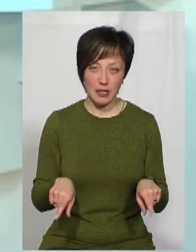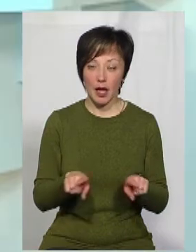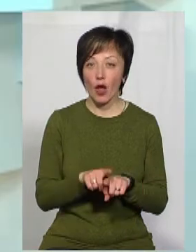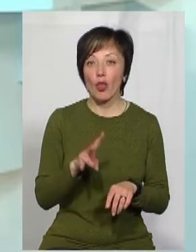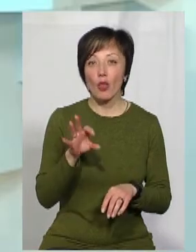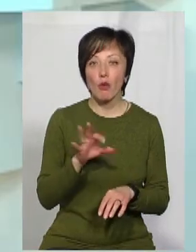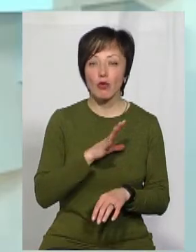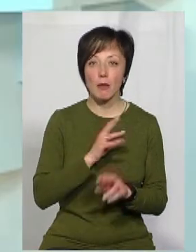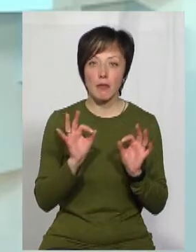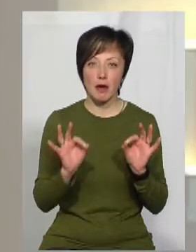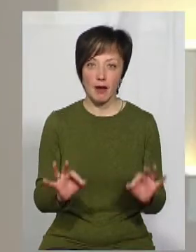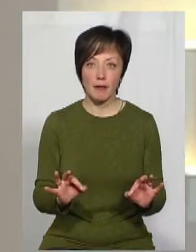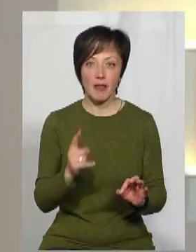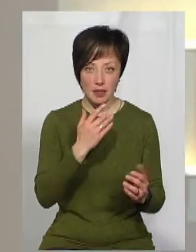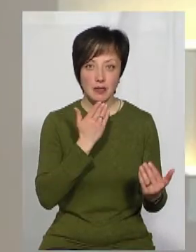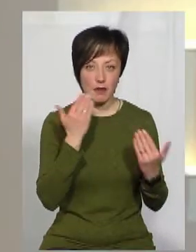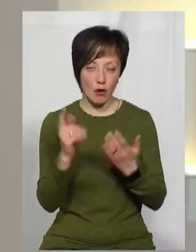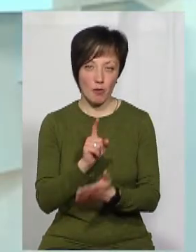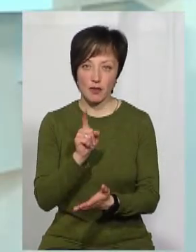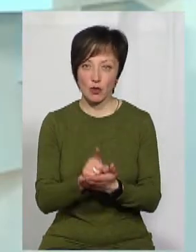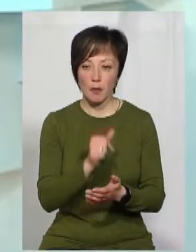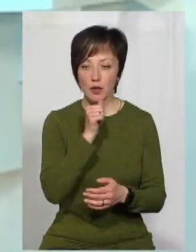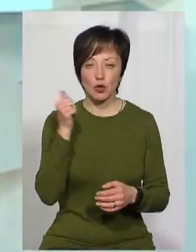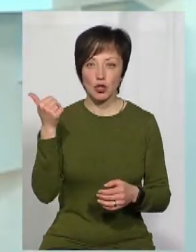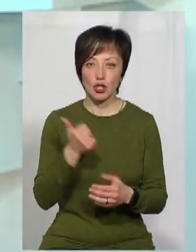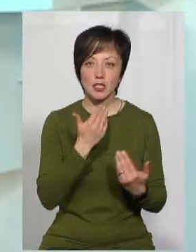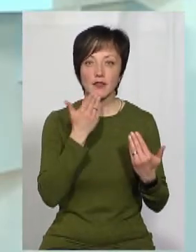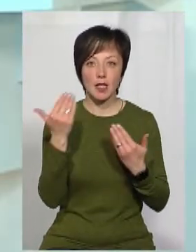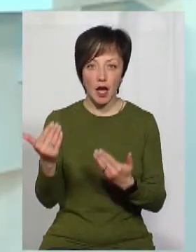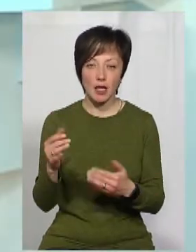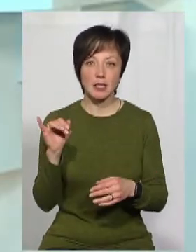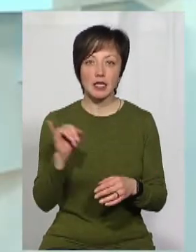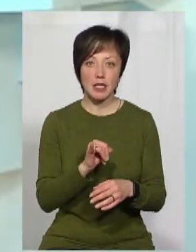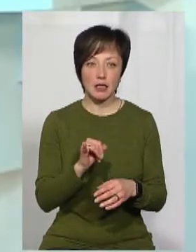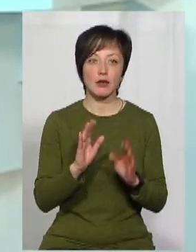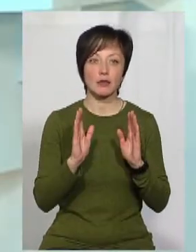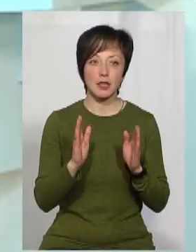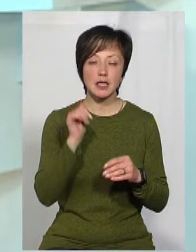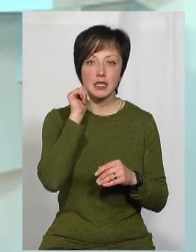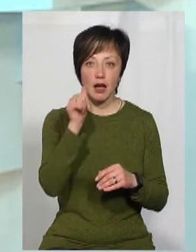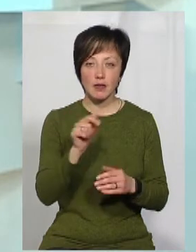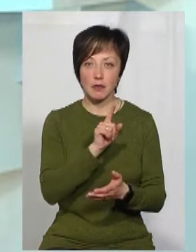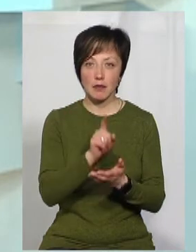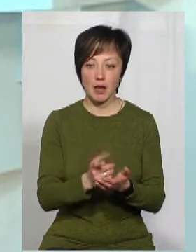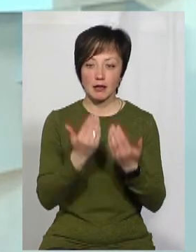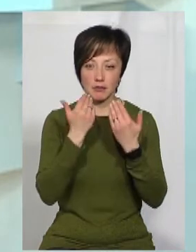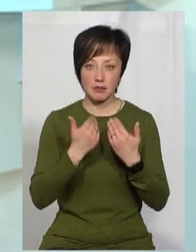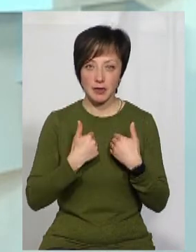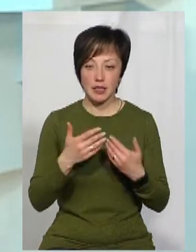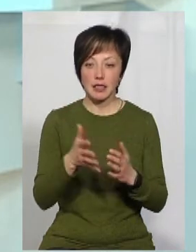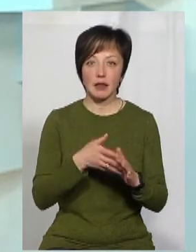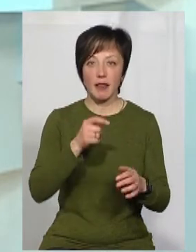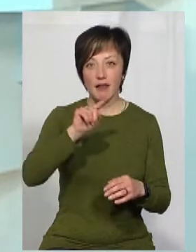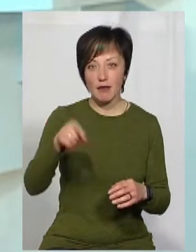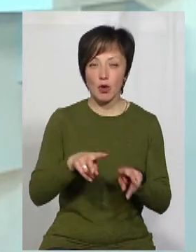але це було би правильно. Але ви за ними все ж таки звернетеся. Обов'язково. Ми ще минулого тижня зверталися, і підприємці завтра мають нам принести звернення. Ми на